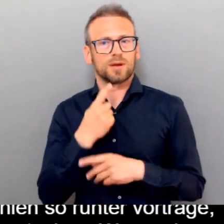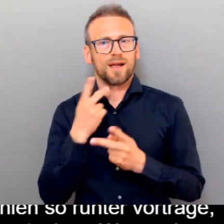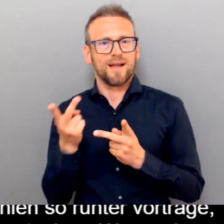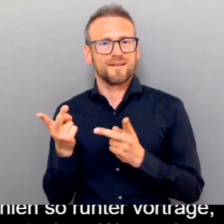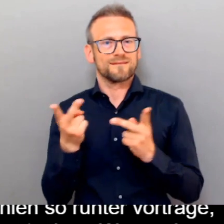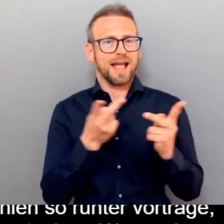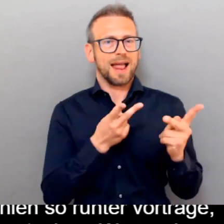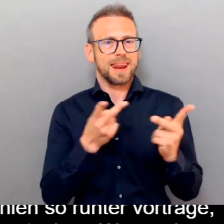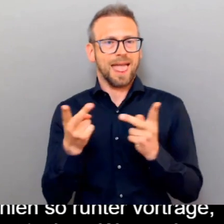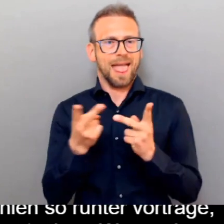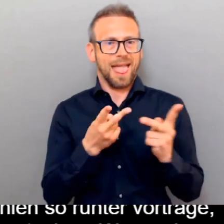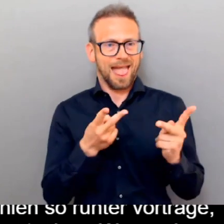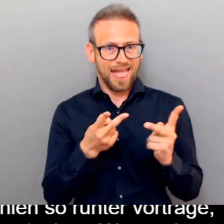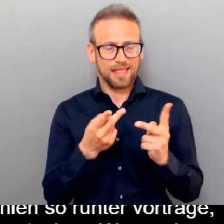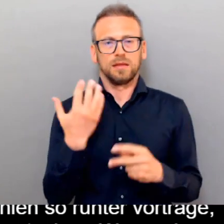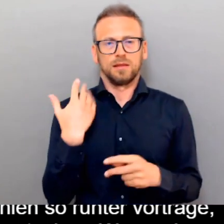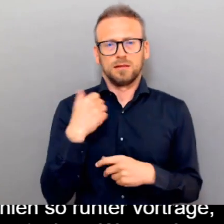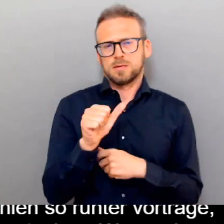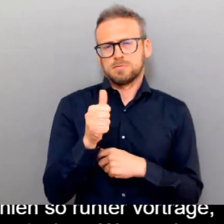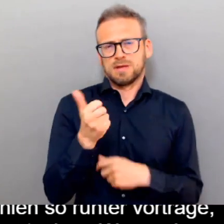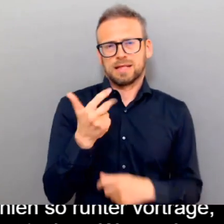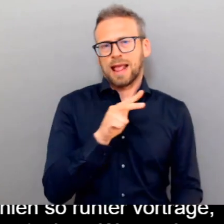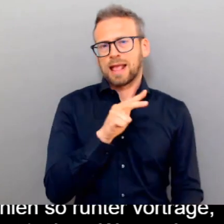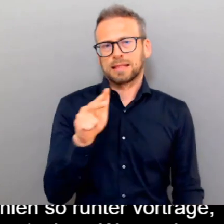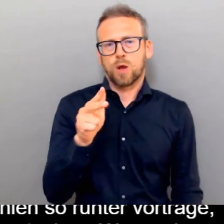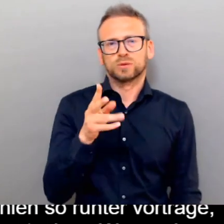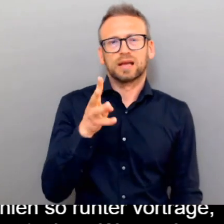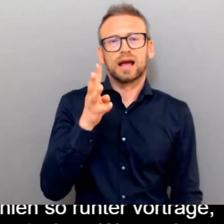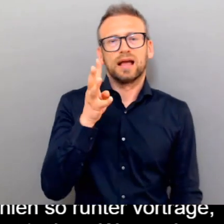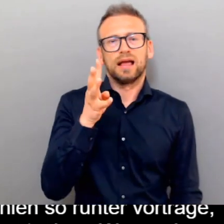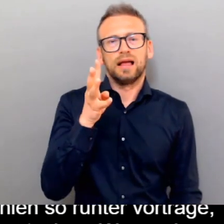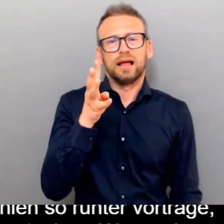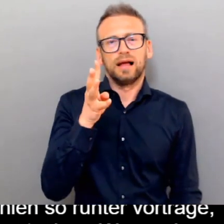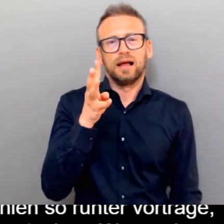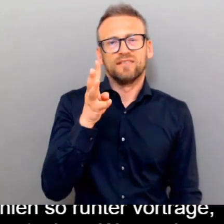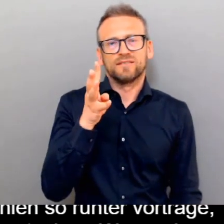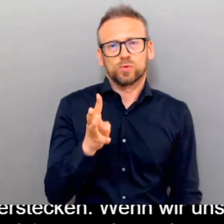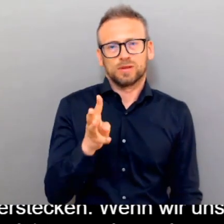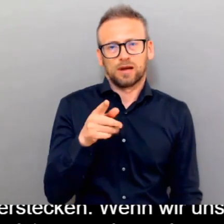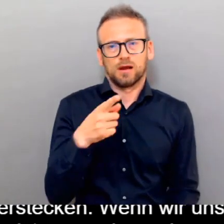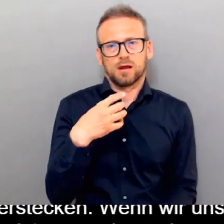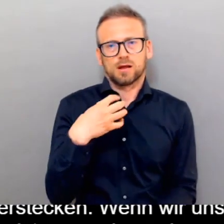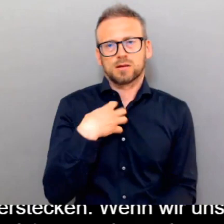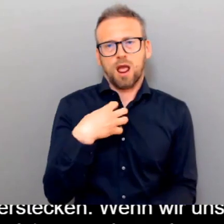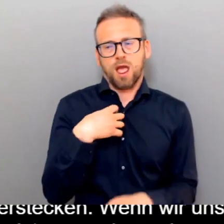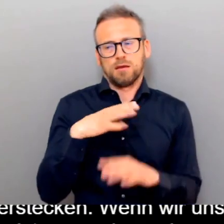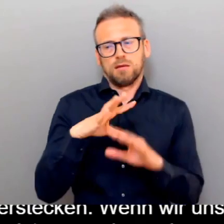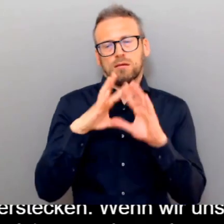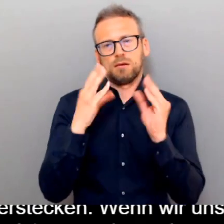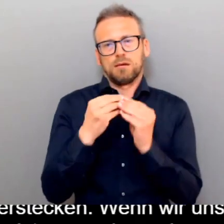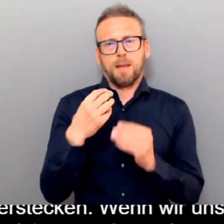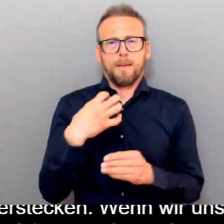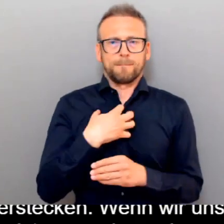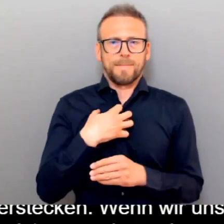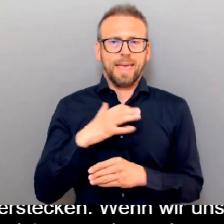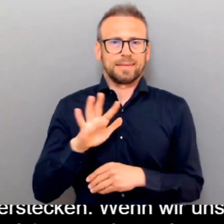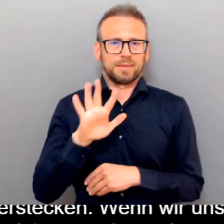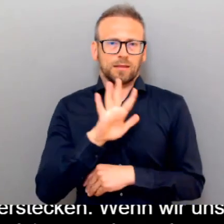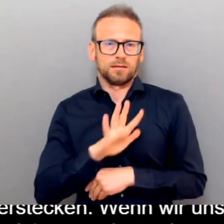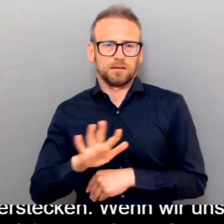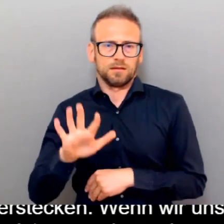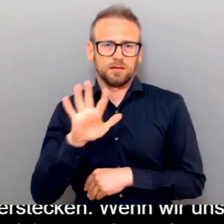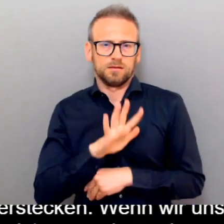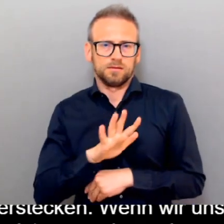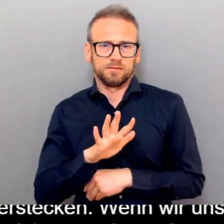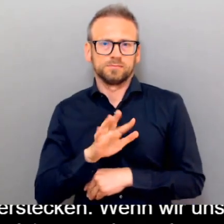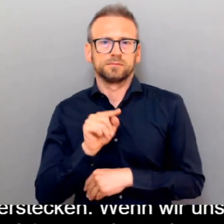Das heißt, wenn man sich die Zahlen anschaut und sie auch immer wieder im Vergleich zieht zu den letzten Tagen,